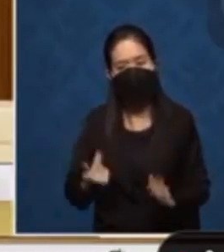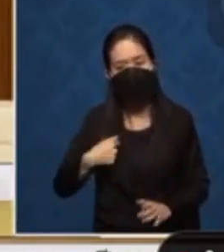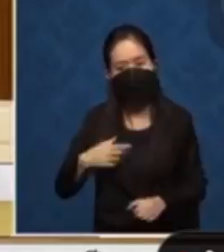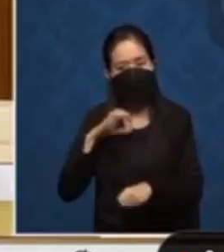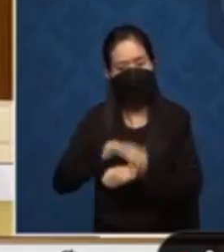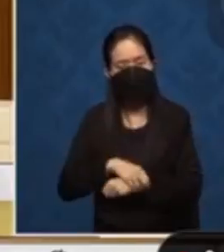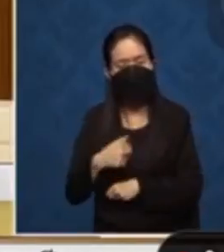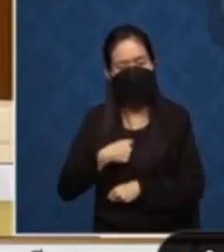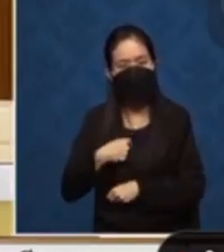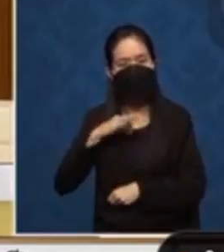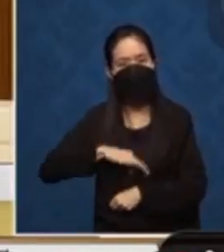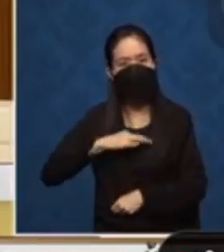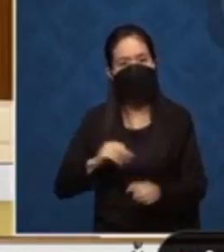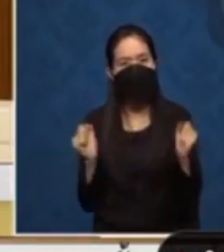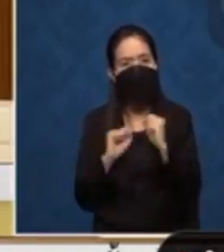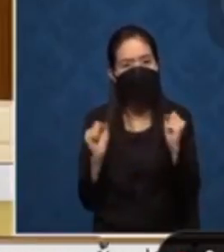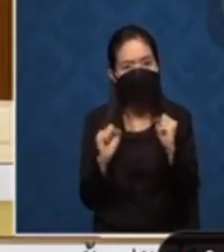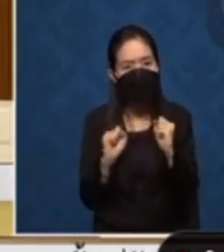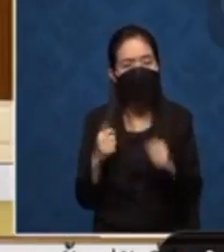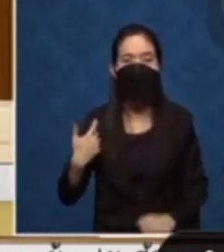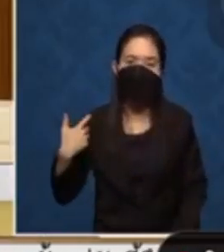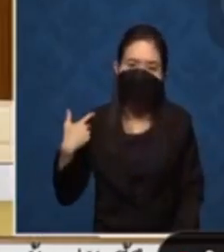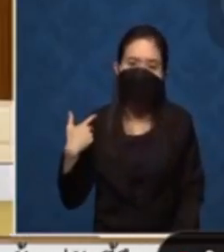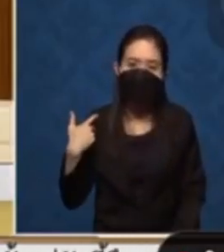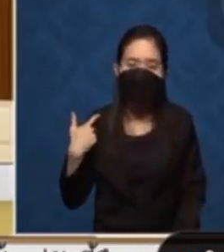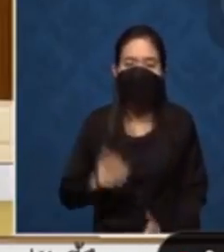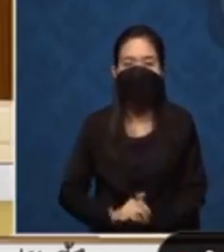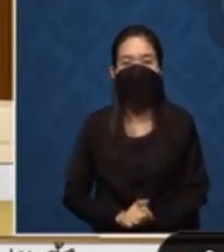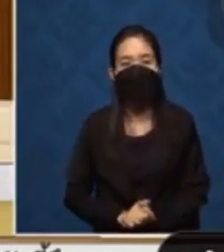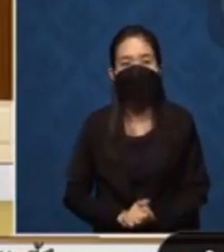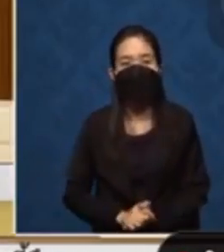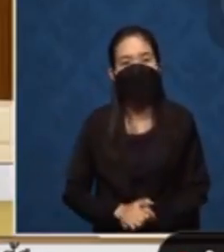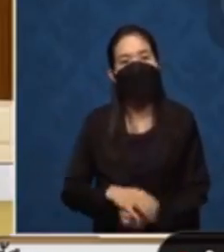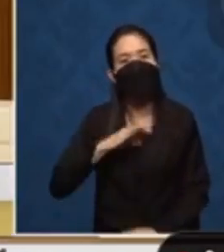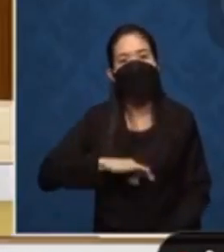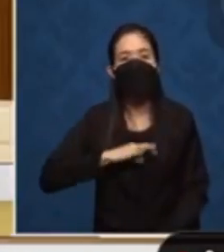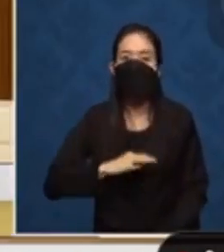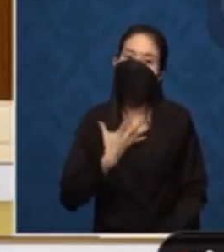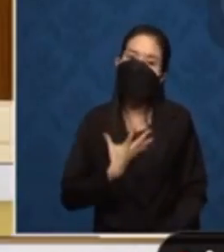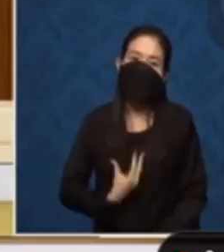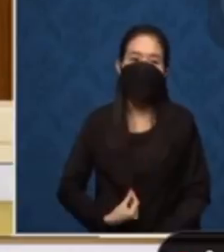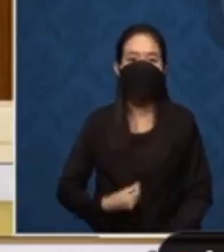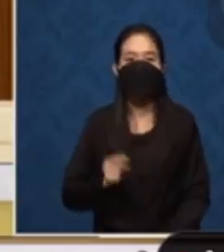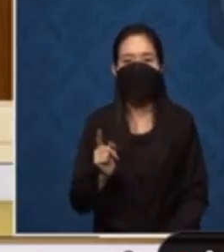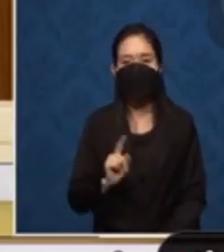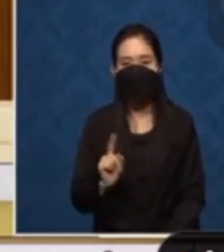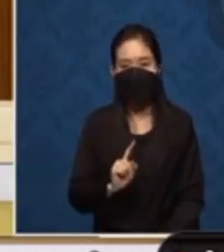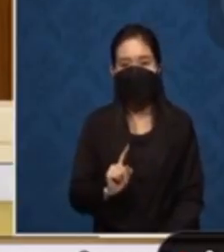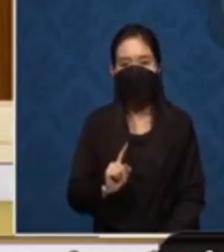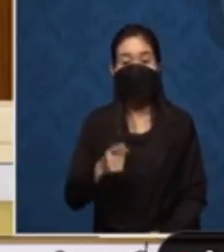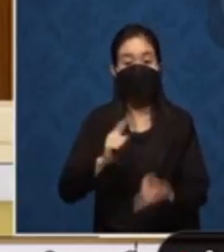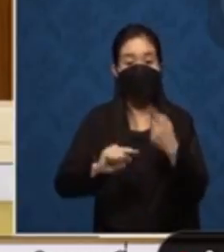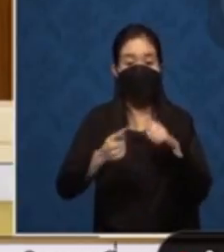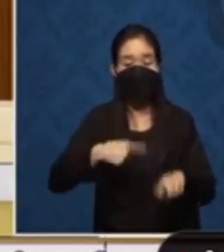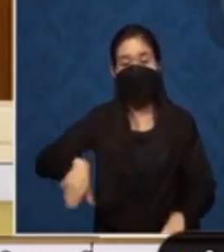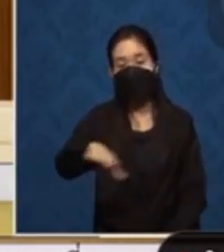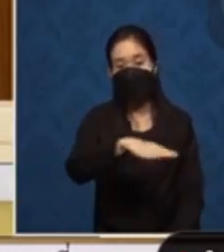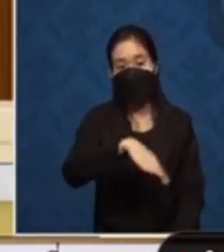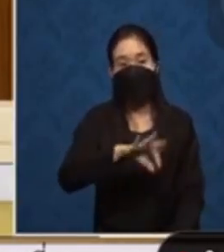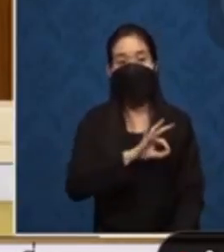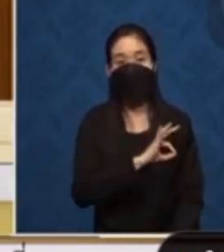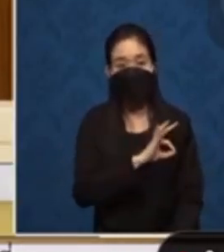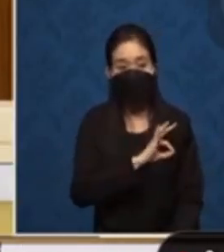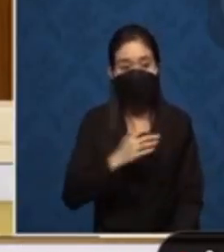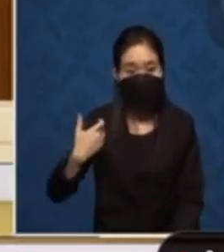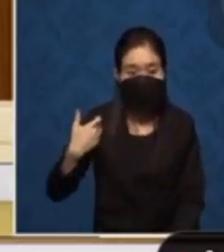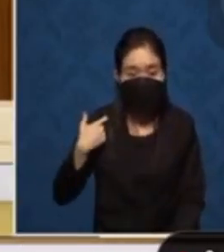ต่สวดีภาพในเน้อตัวร่างกายของตัวเองและเปทน่าเศ้วครั ทานประทานครับที่กมีท่านสมาชิบังท่านในราธษณฑา